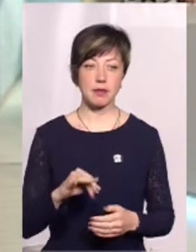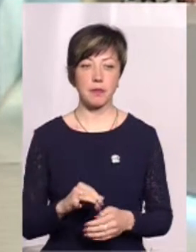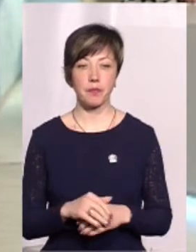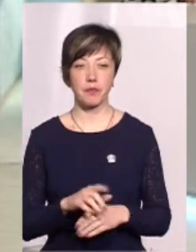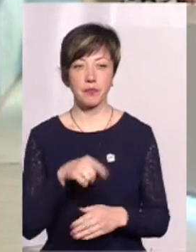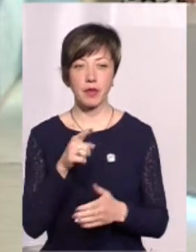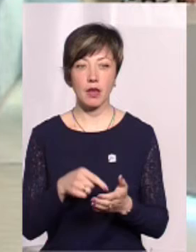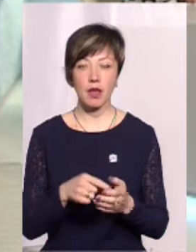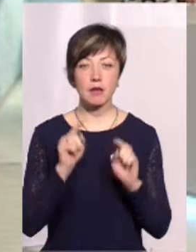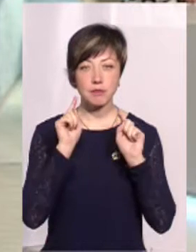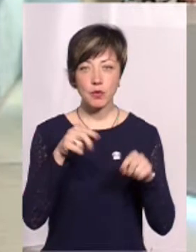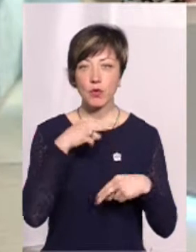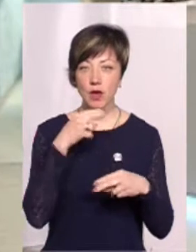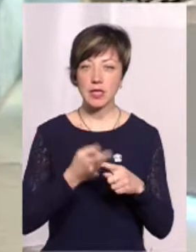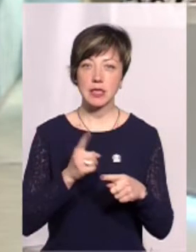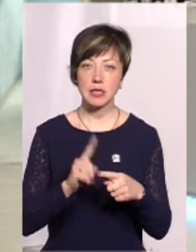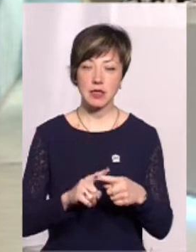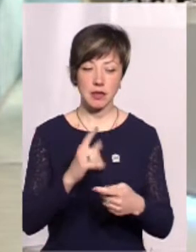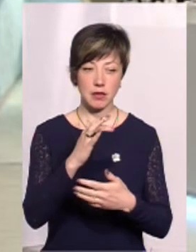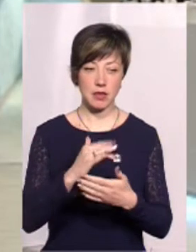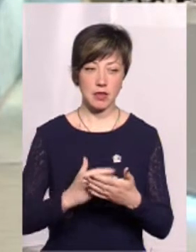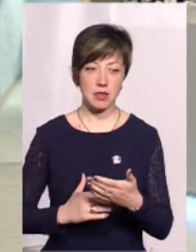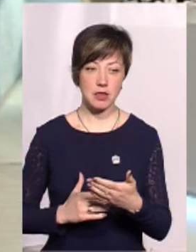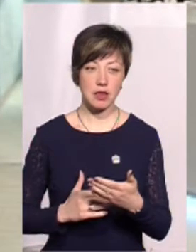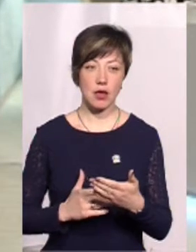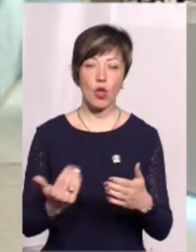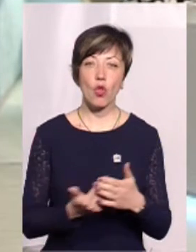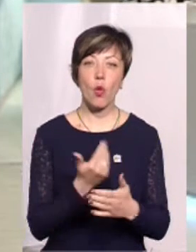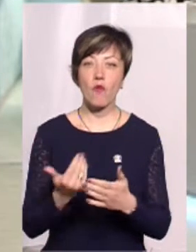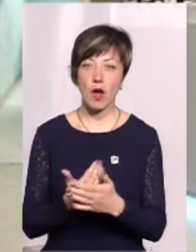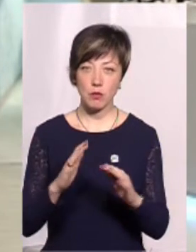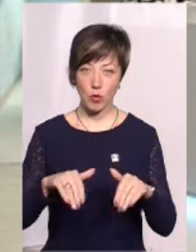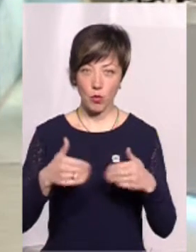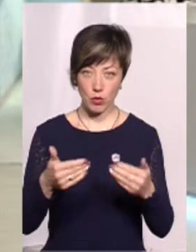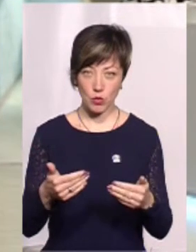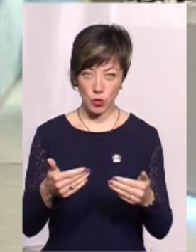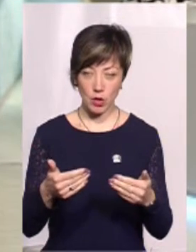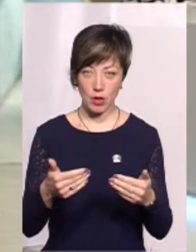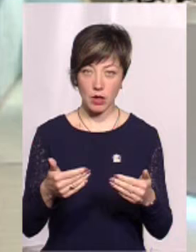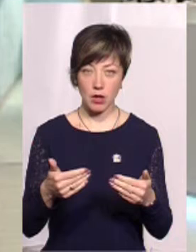Ну, наперед кидається в очі, що ціла низка новацій, які пропонує